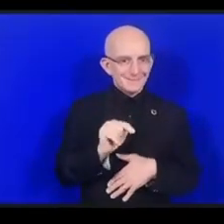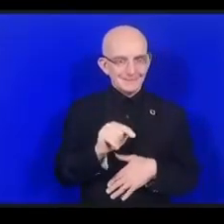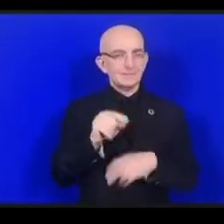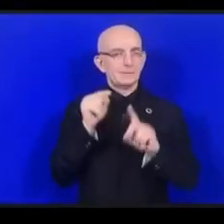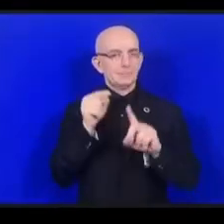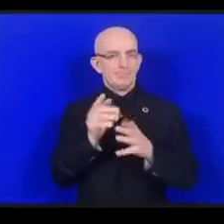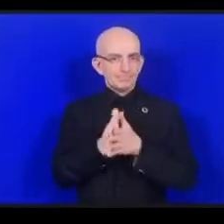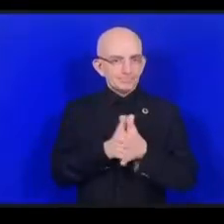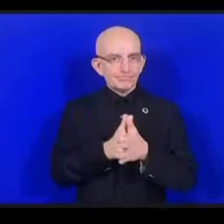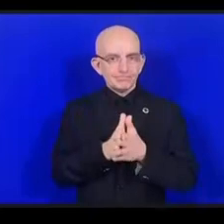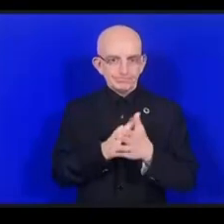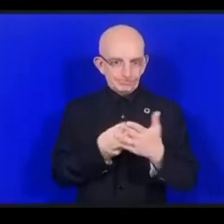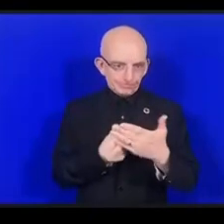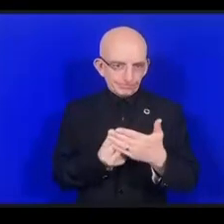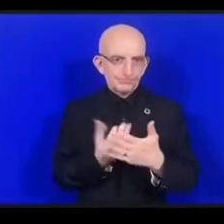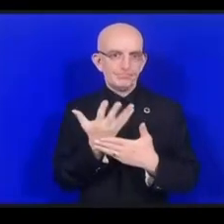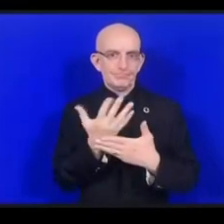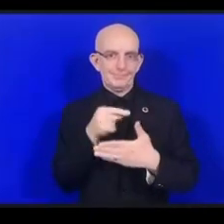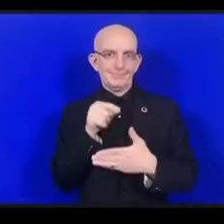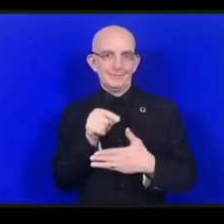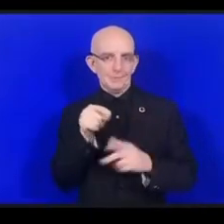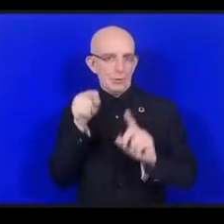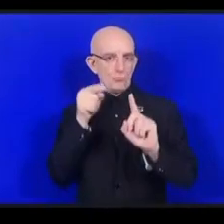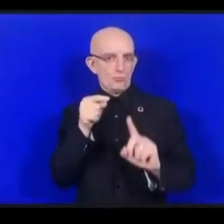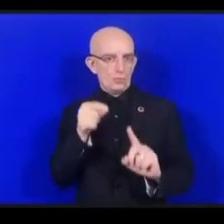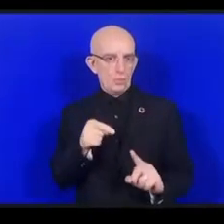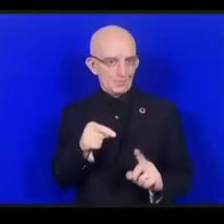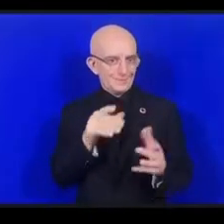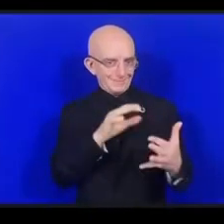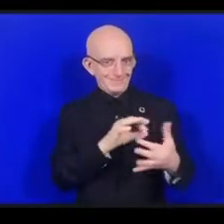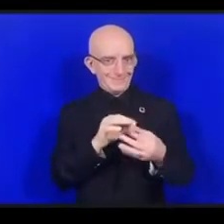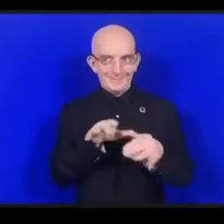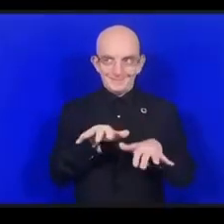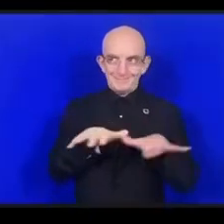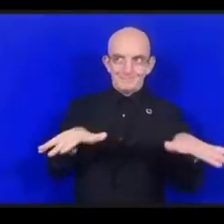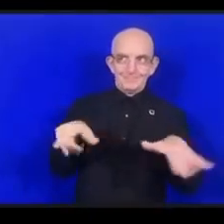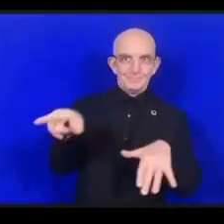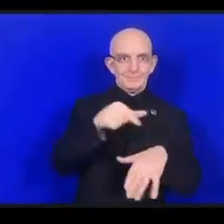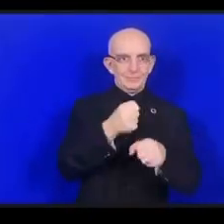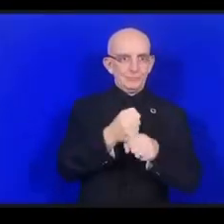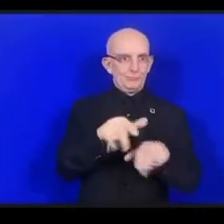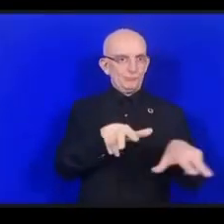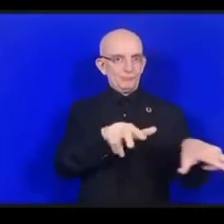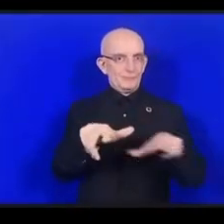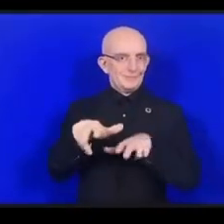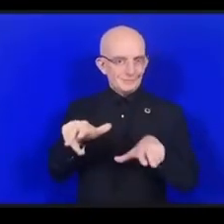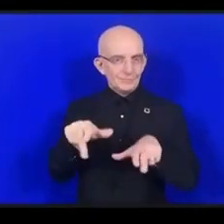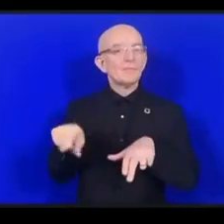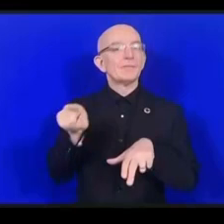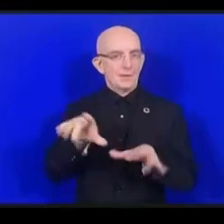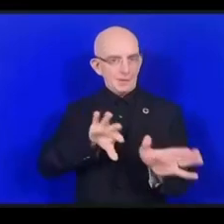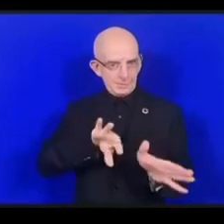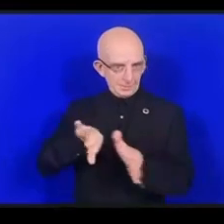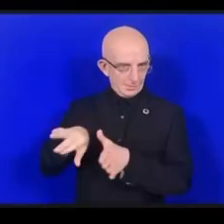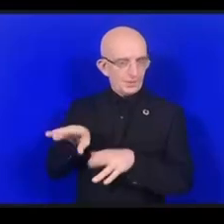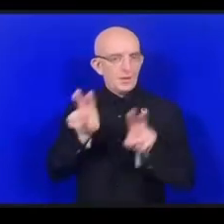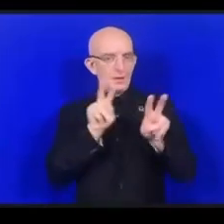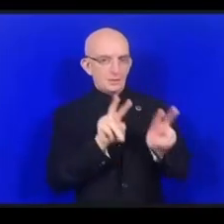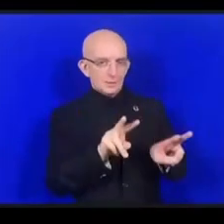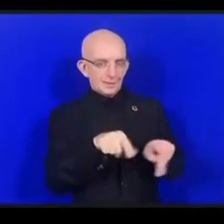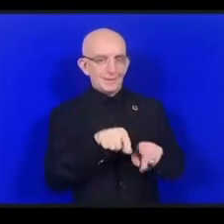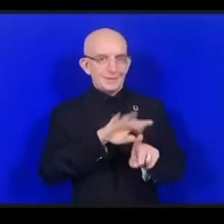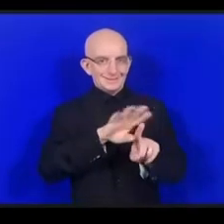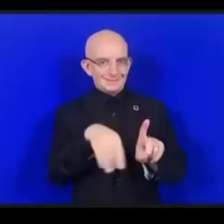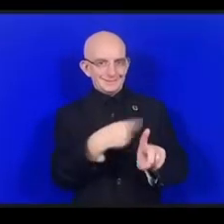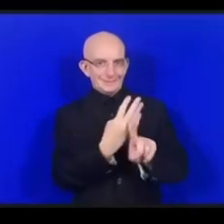先要有一个崇高的目标，然后呢，我们考虑 SDG 这个维度，也